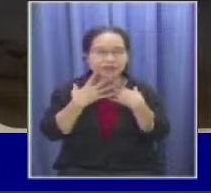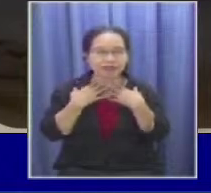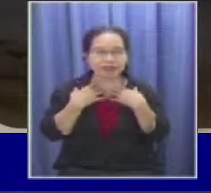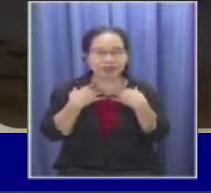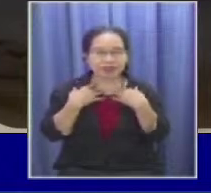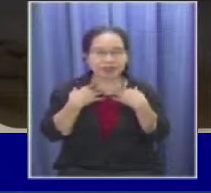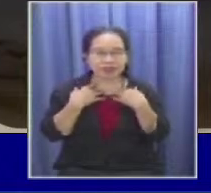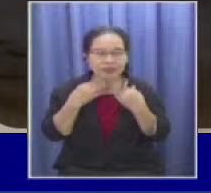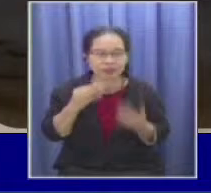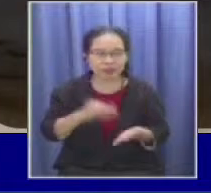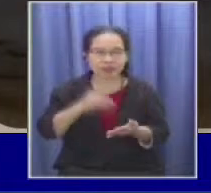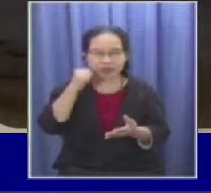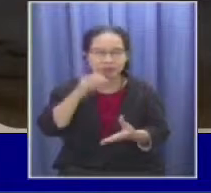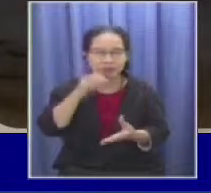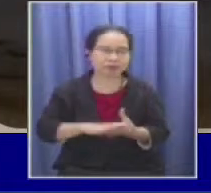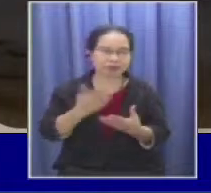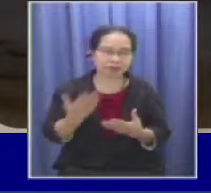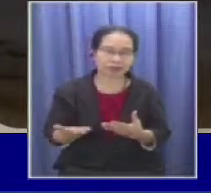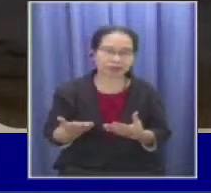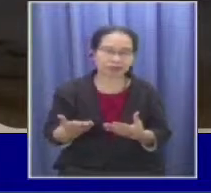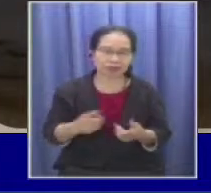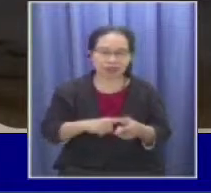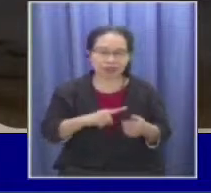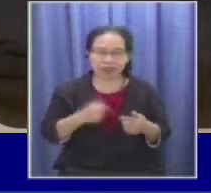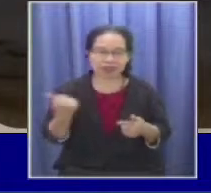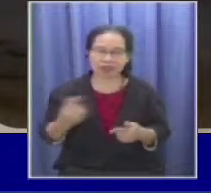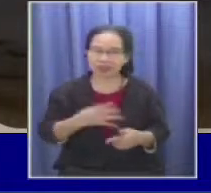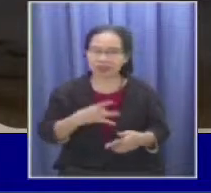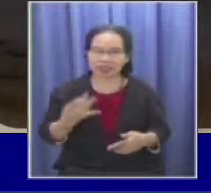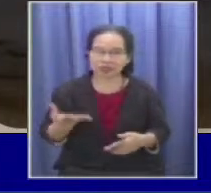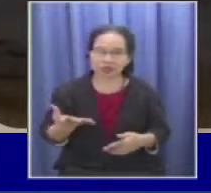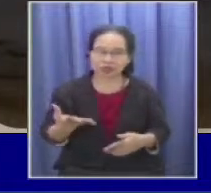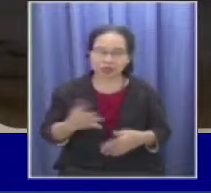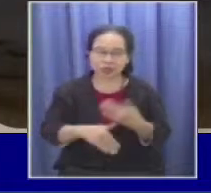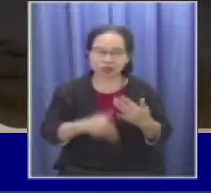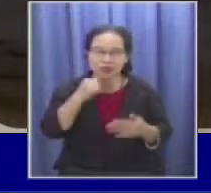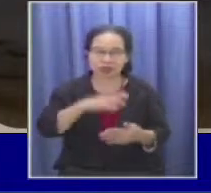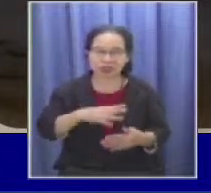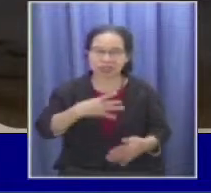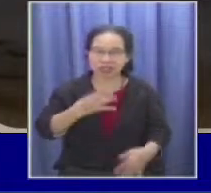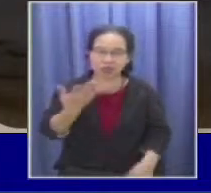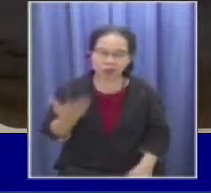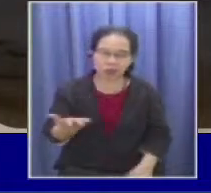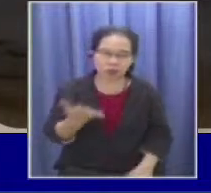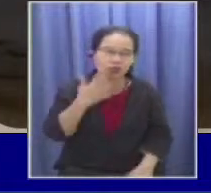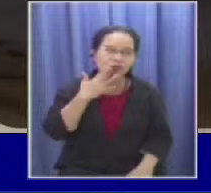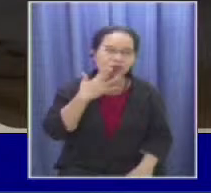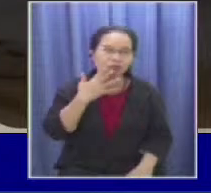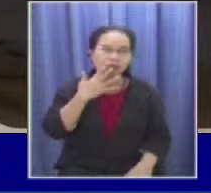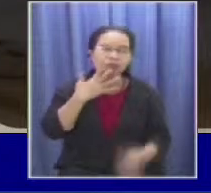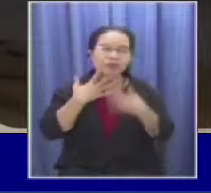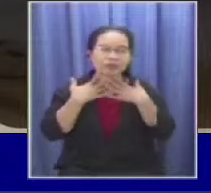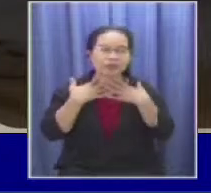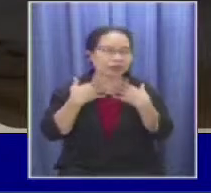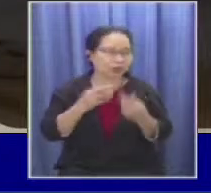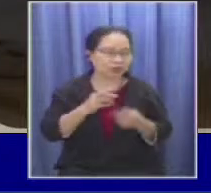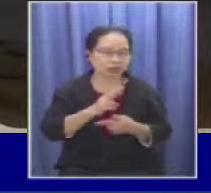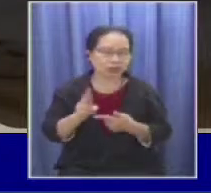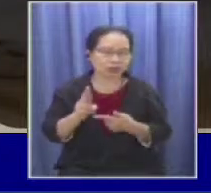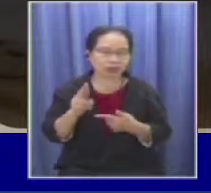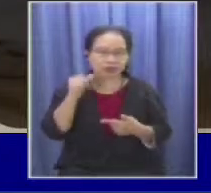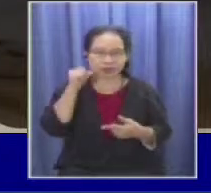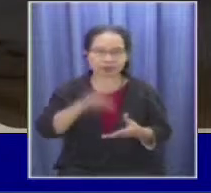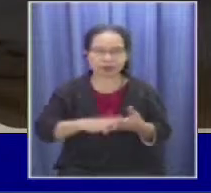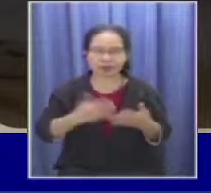sama yɛka ho asɛm wɔ ha no emfato waware o na so na osan so epe ma foforo ɔware